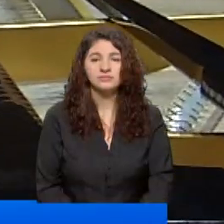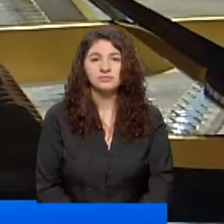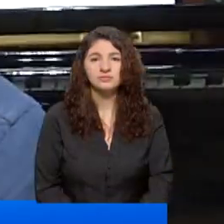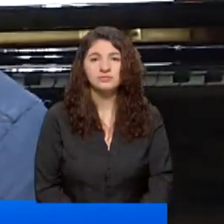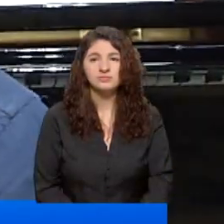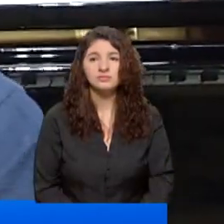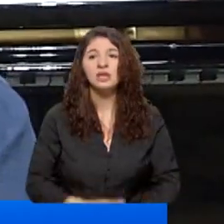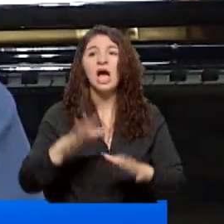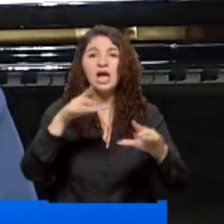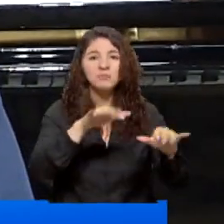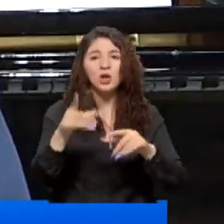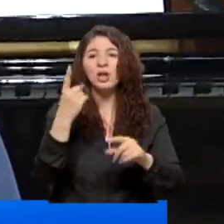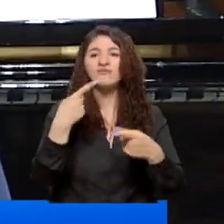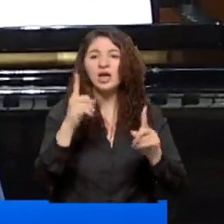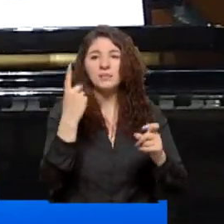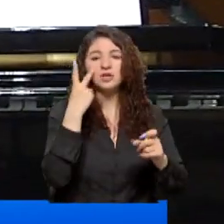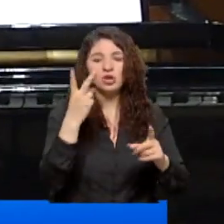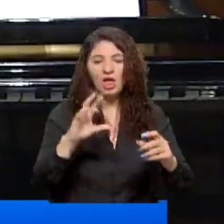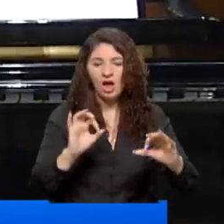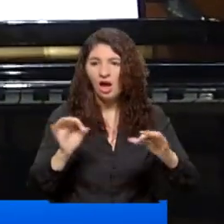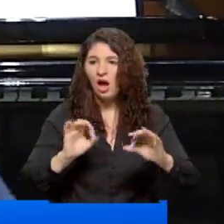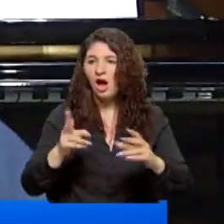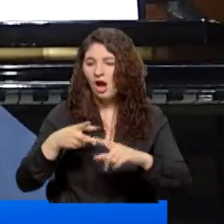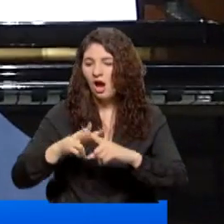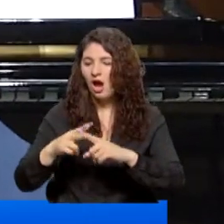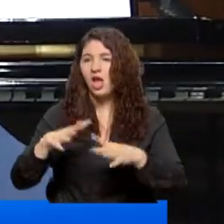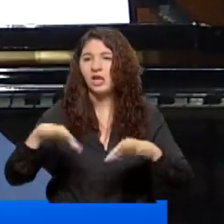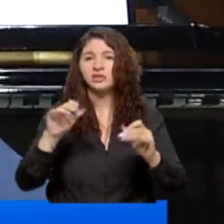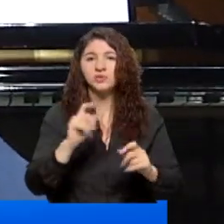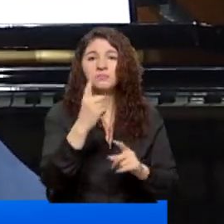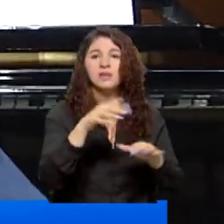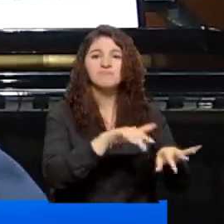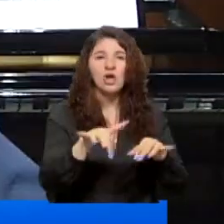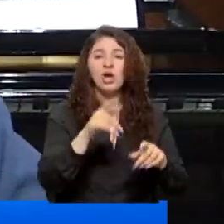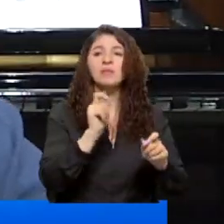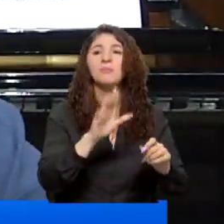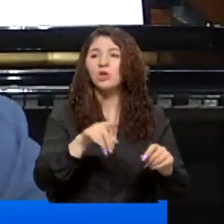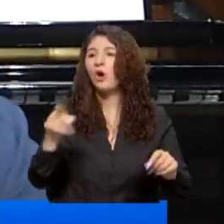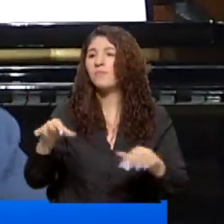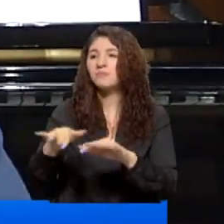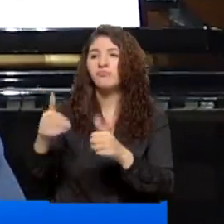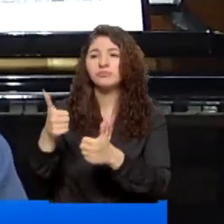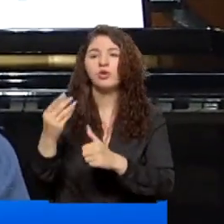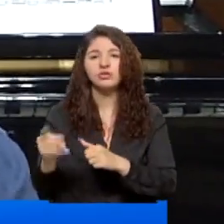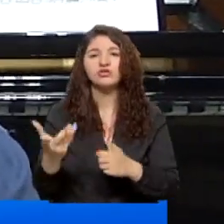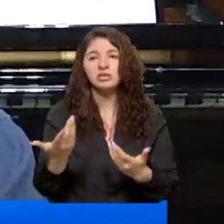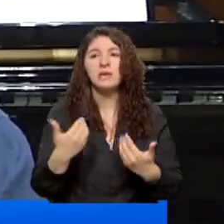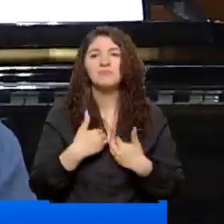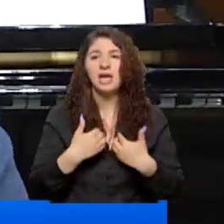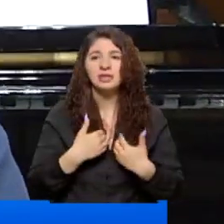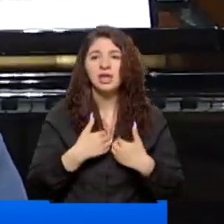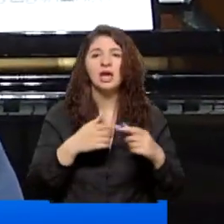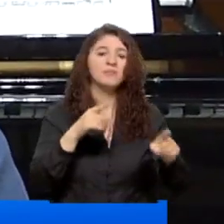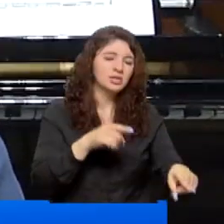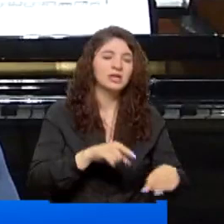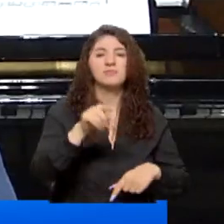her piyano ayrı bir makama göre kutlanmış olacak bir piyanonun çalamadığı öbürü çalıyor olacak Dolayısıyla ben